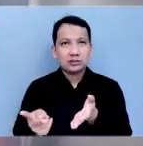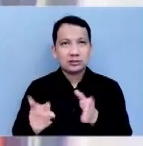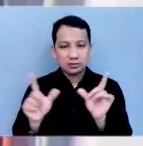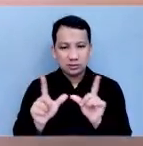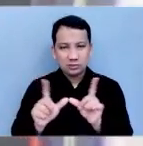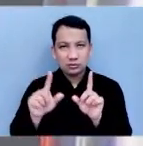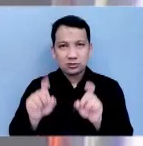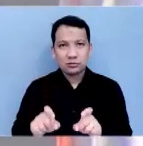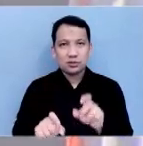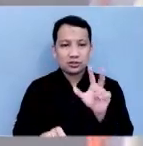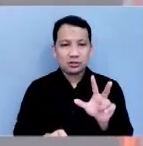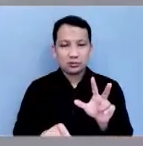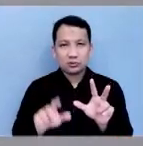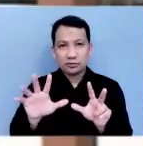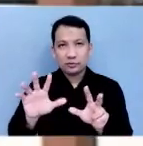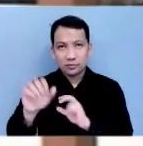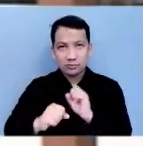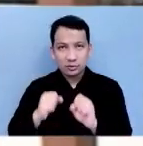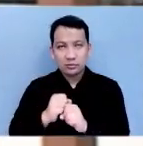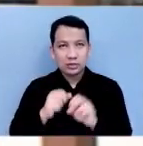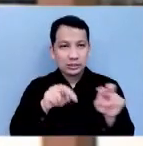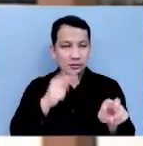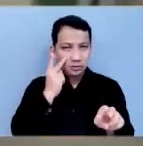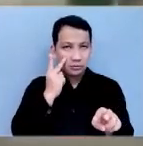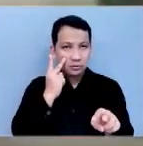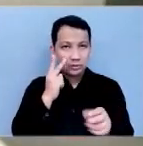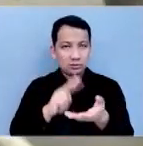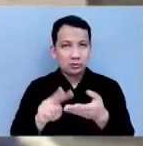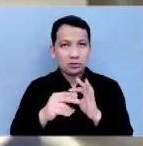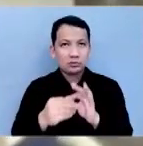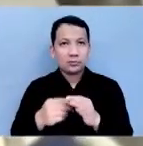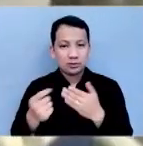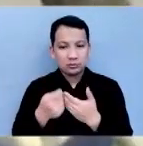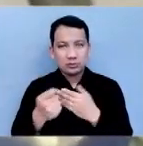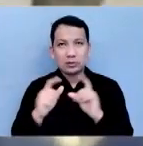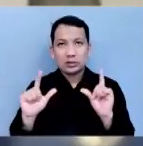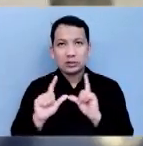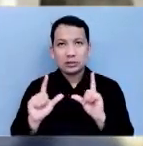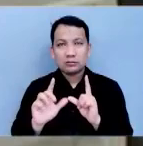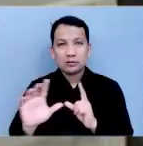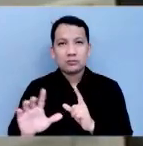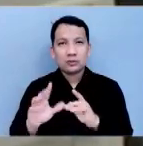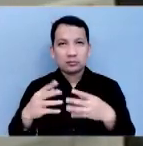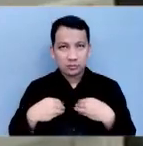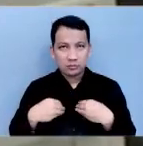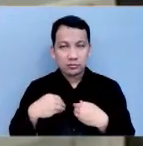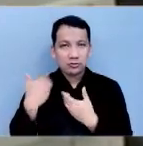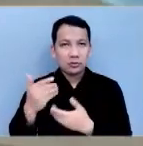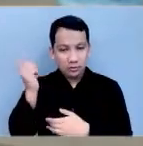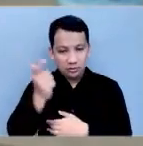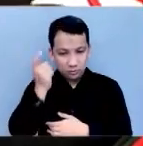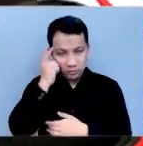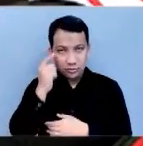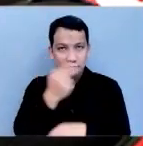Nasa 3-5 taon naman ang titingnan ng DOH na validity ng temporary license ng mga nurse na tatanggapin lang sa mga government hospital.